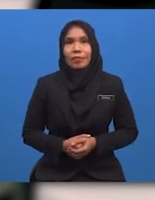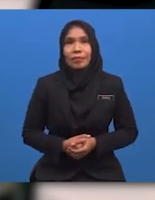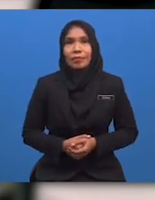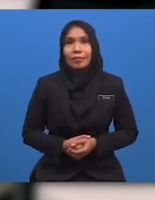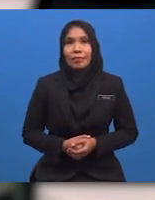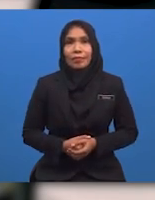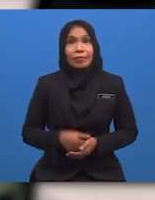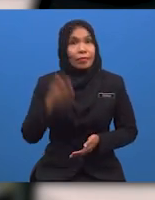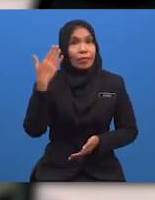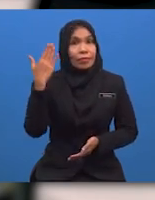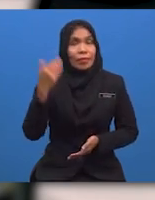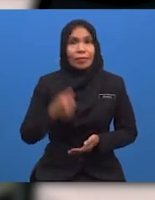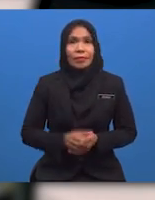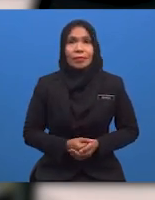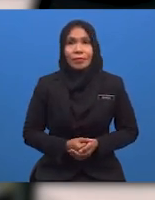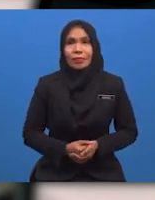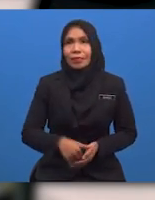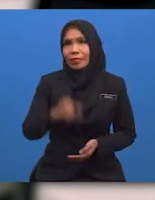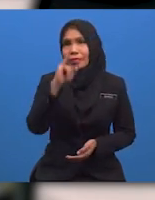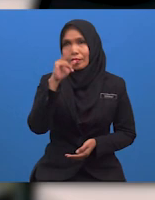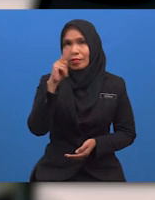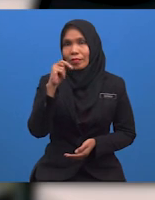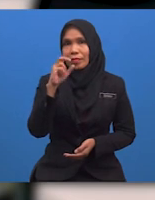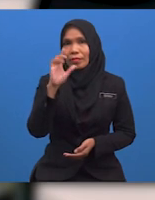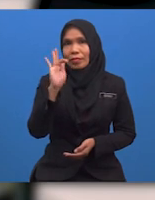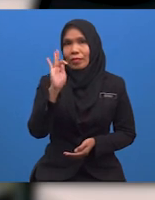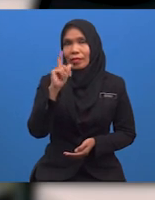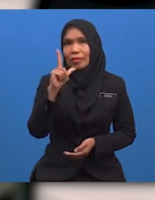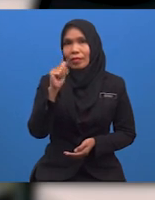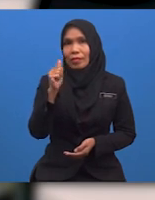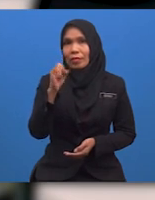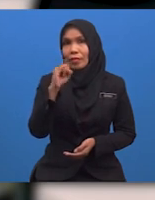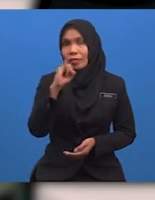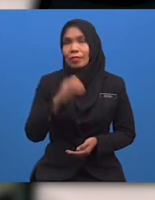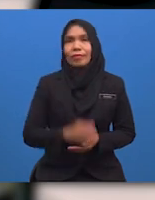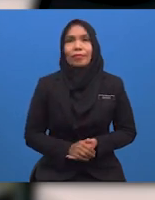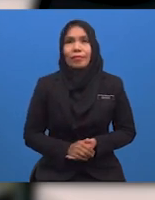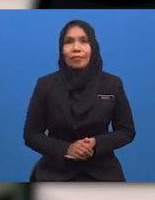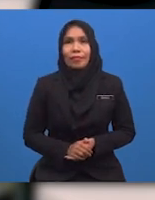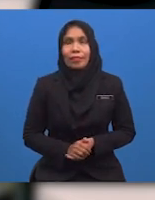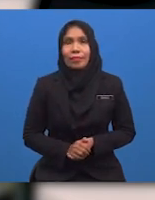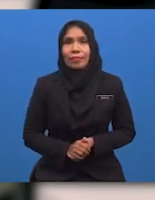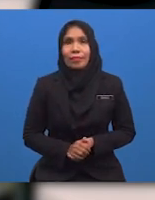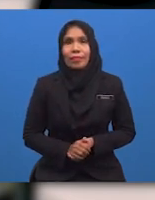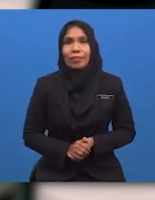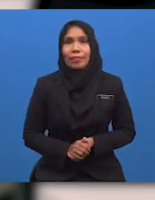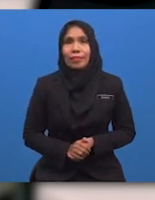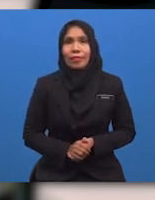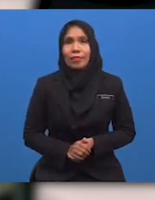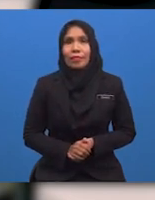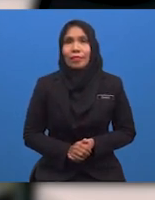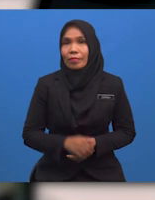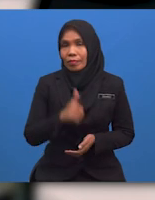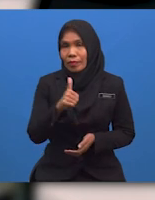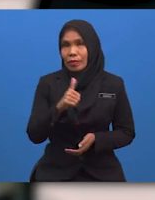dalam episod lepas, inflasi telah dikaitkan dengan kos sara hidup dan taraf hidup masyarakat?